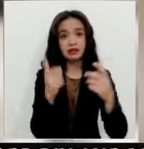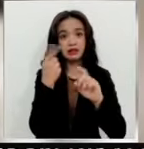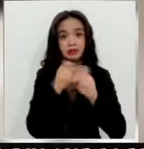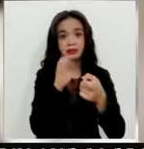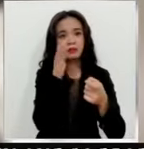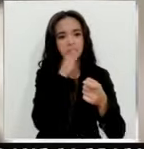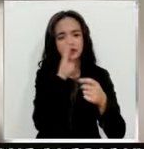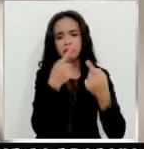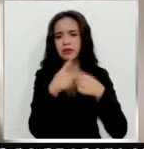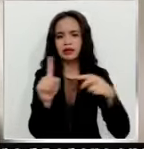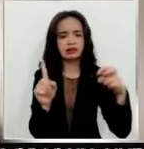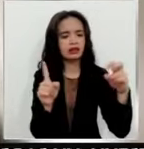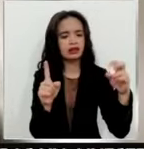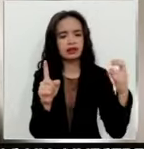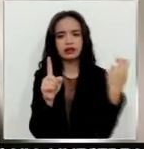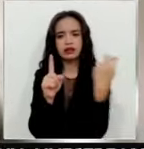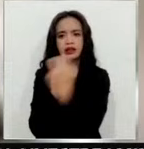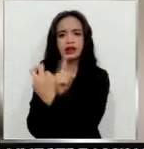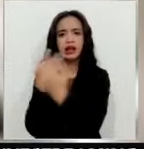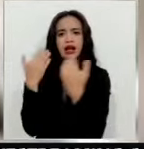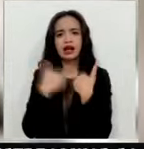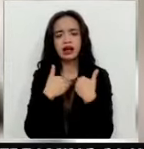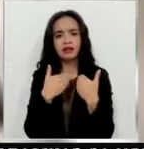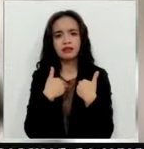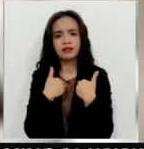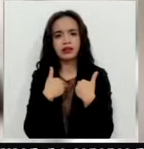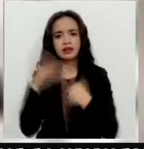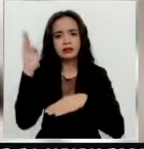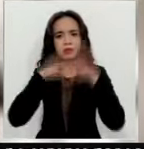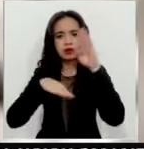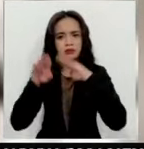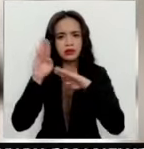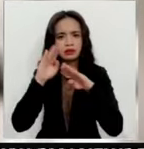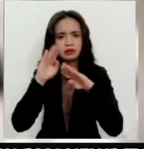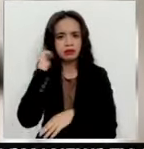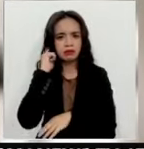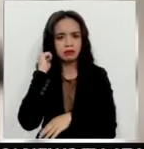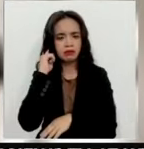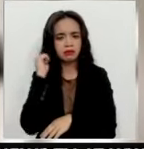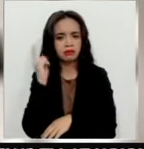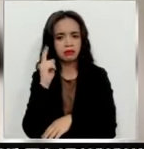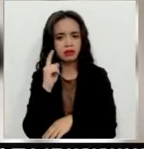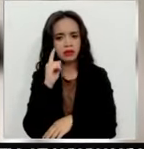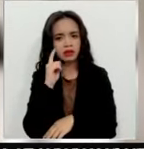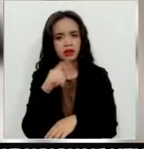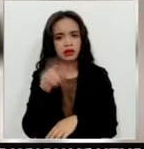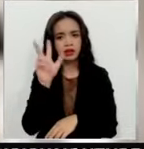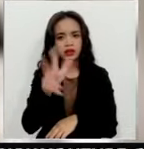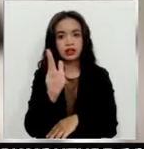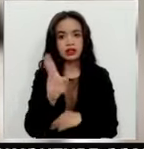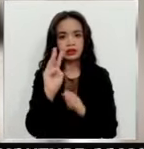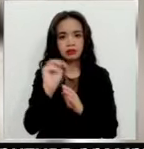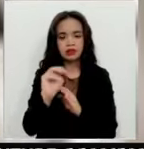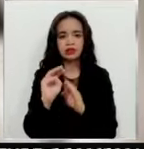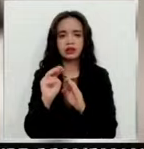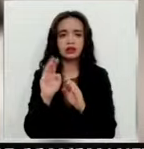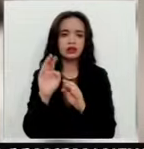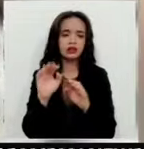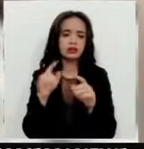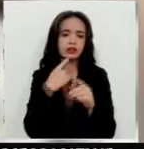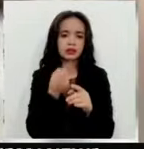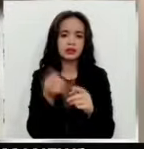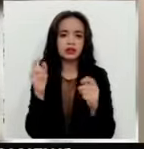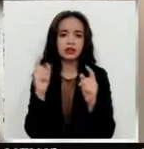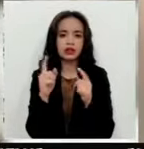inabot pa rin ang biktima na may problema pala sa pandinig. Tinatayang nakaladkad siya ng 30 metro. Ayon sa pulisya, nakikipag-ugnayan